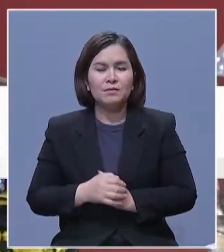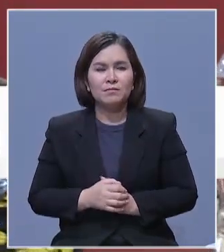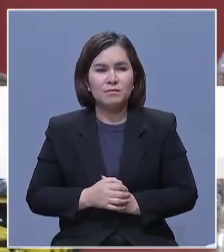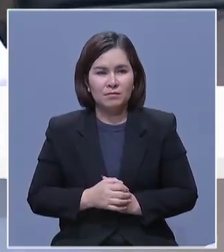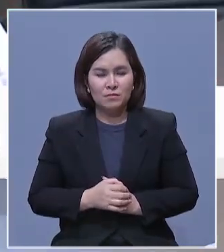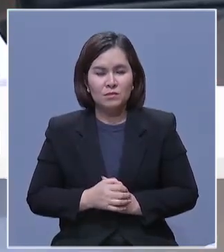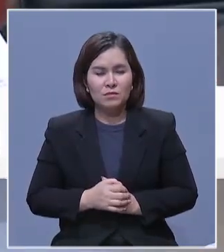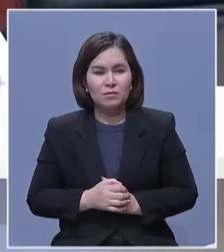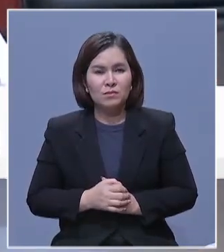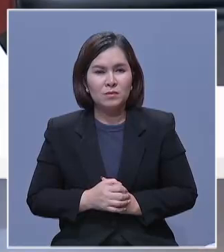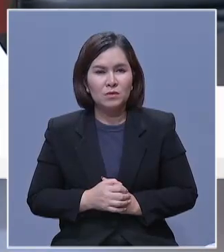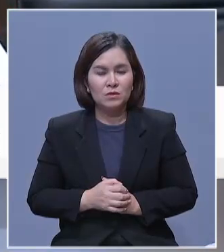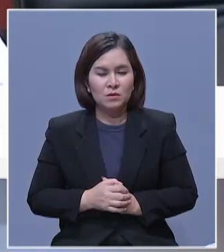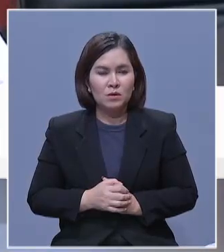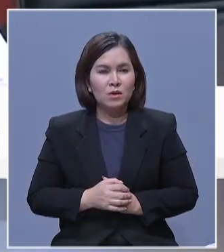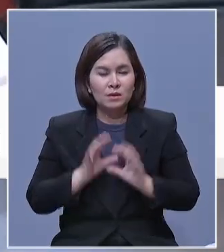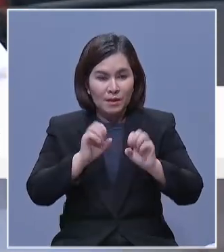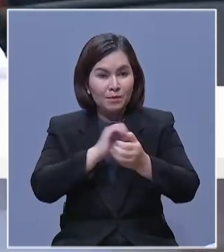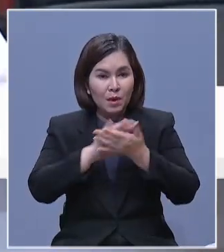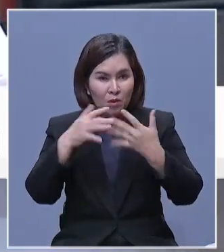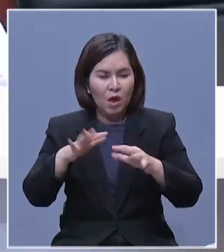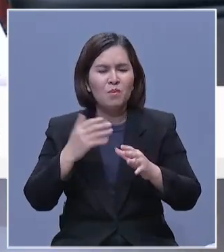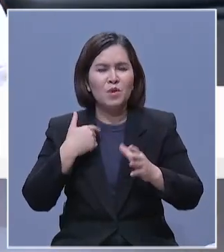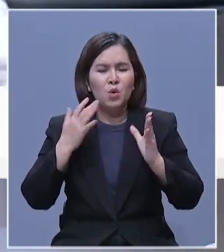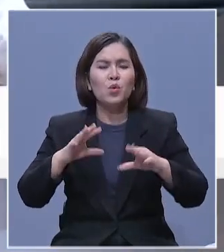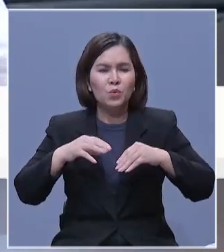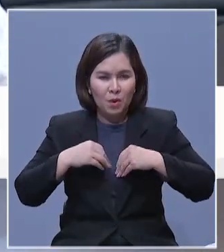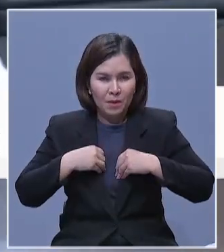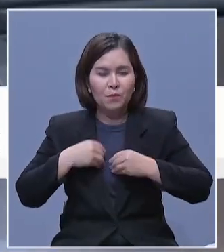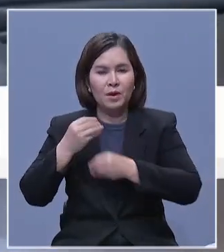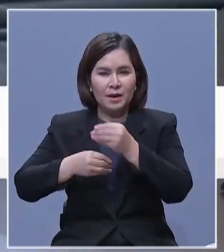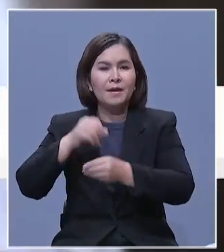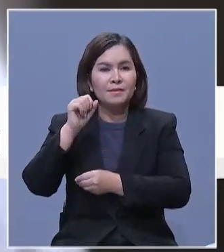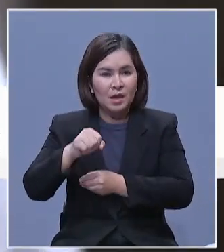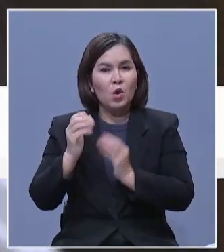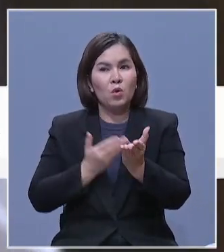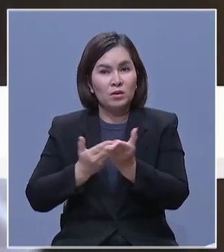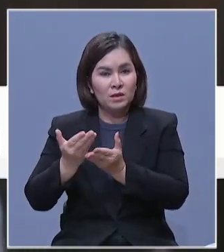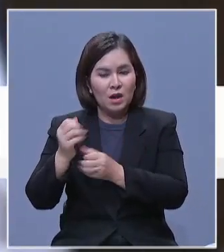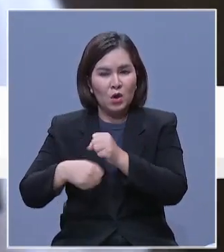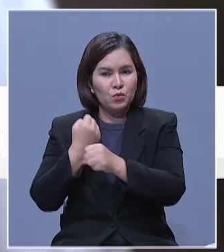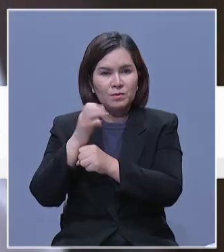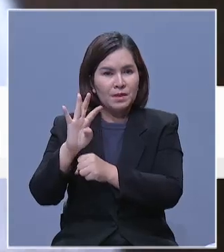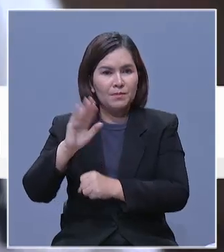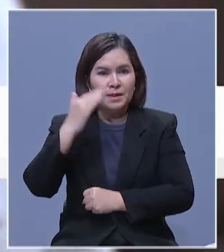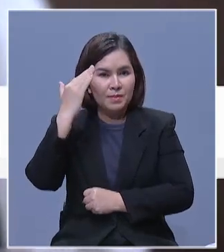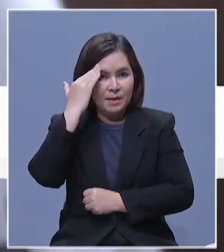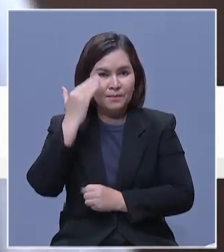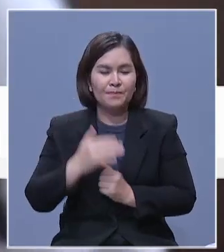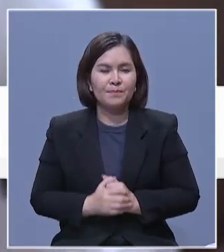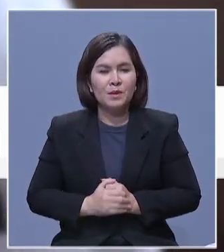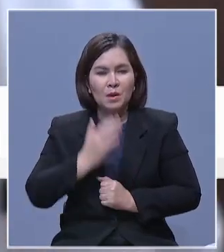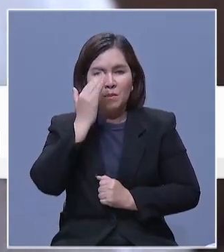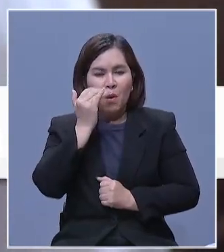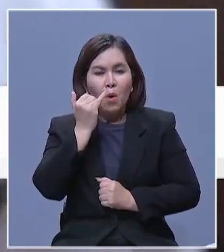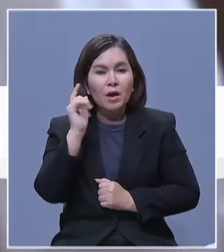ว่ามีการผลิตปืนแบงค์การขายจริงแต่อ้างว่าไม่ทราบว่าคนซื้อเป็นเด็กอายุ 14ปีเพราะ